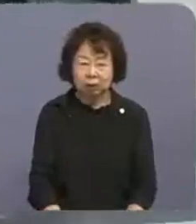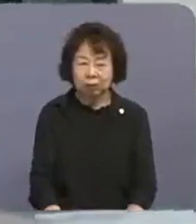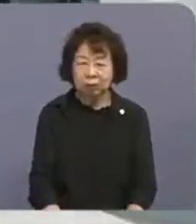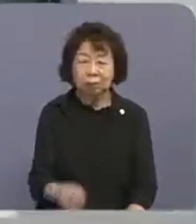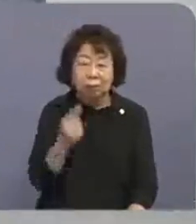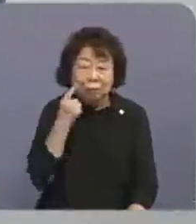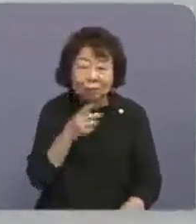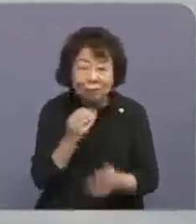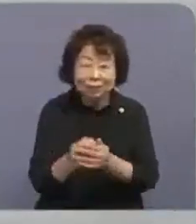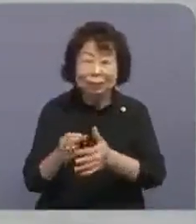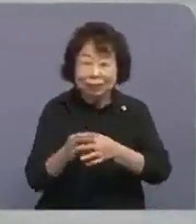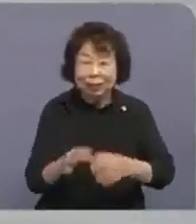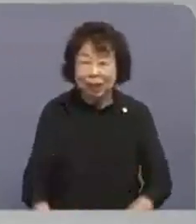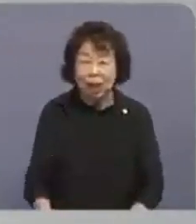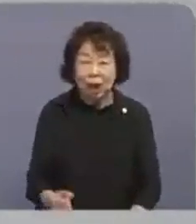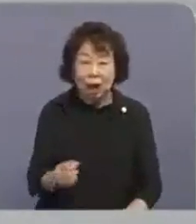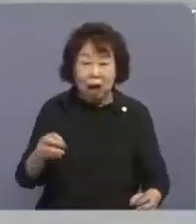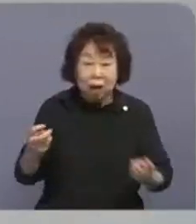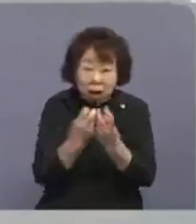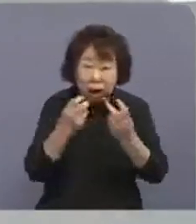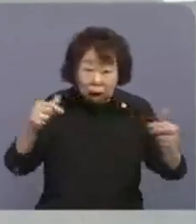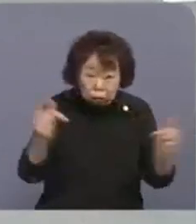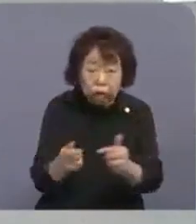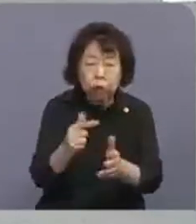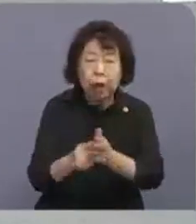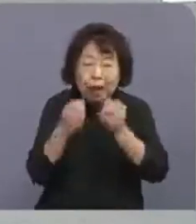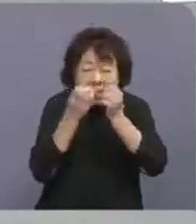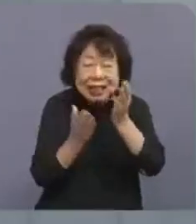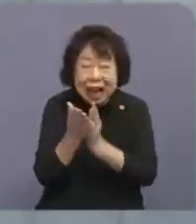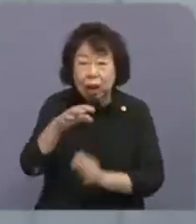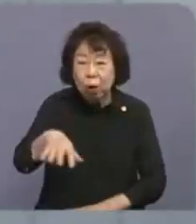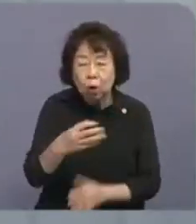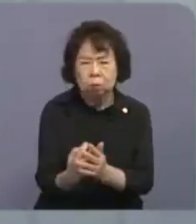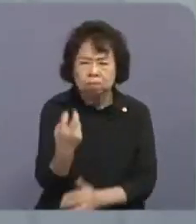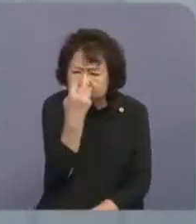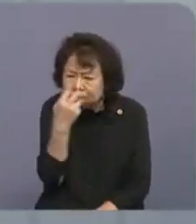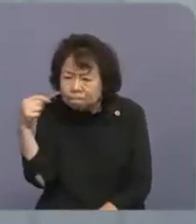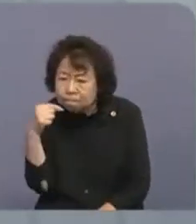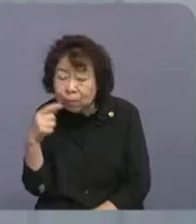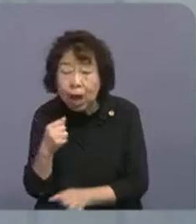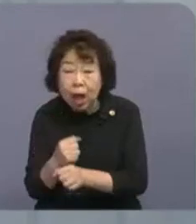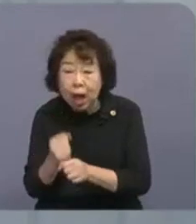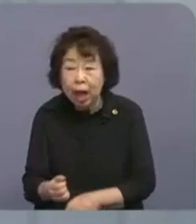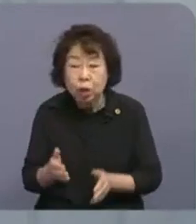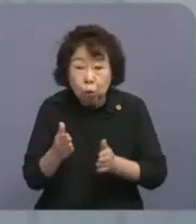경찰 등 관계기관은 교통사고를 줄이기 위해 신항 쪽 도로의 단속 활동을 강화하고